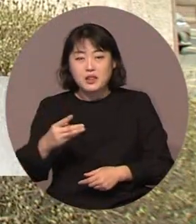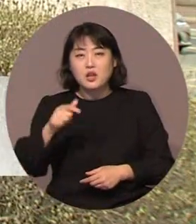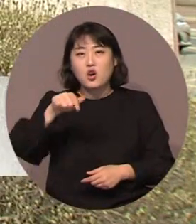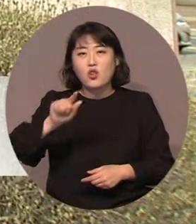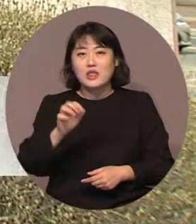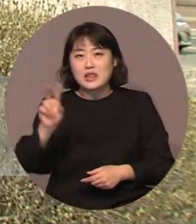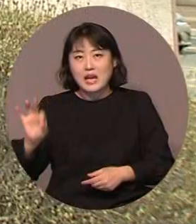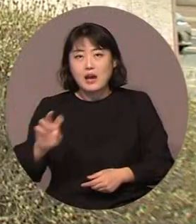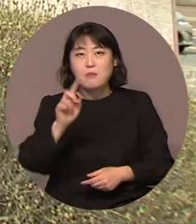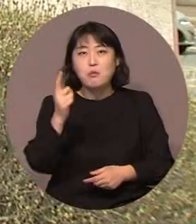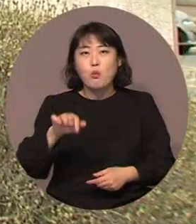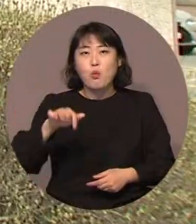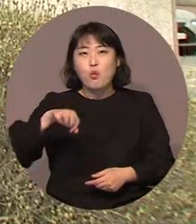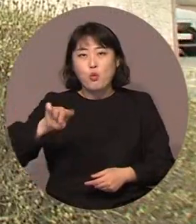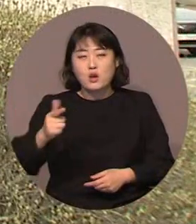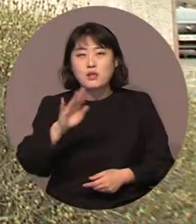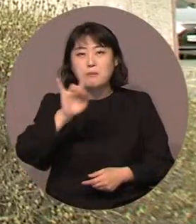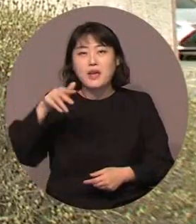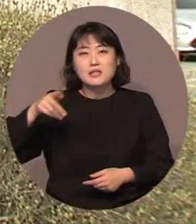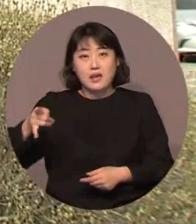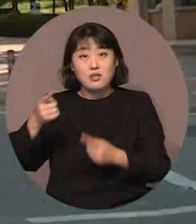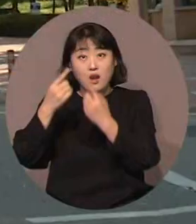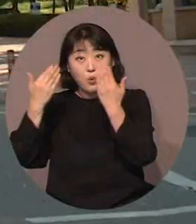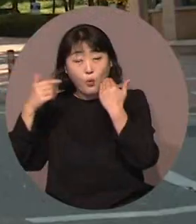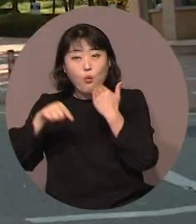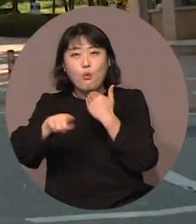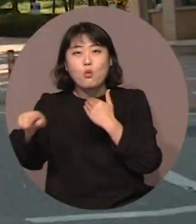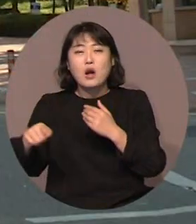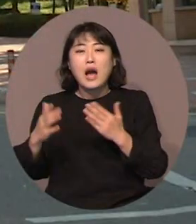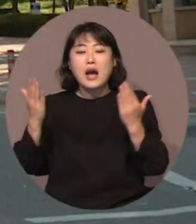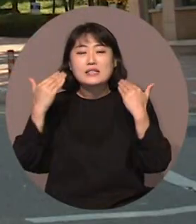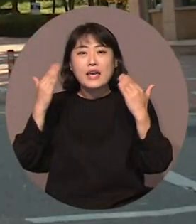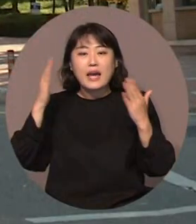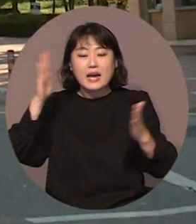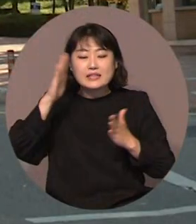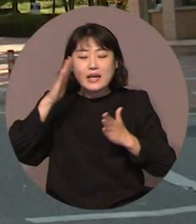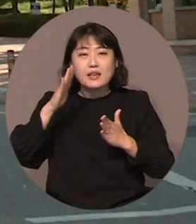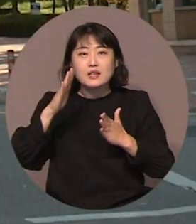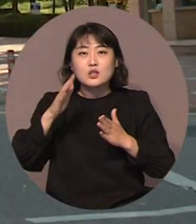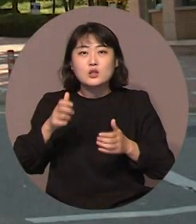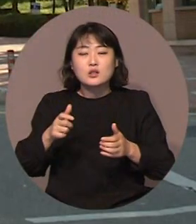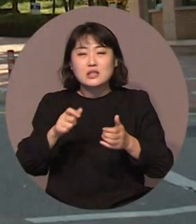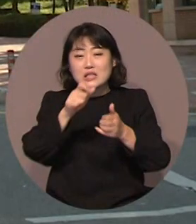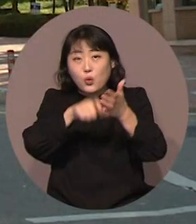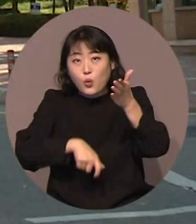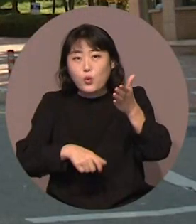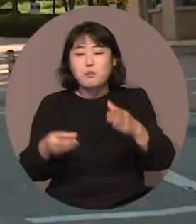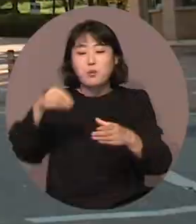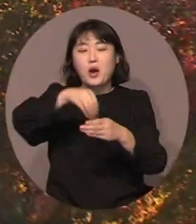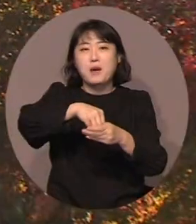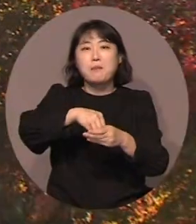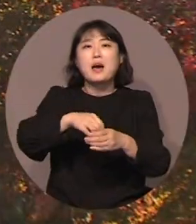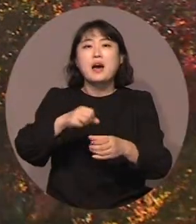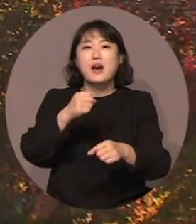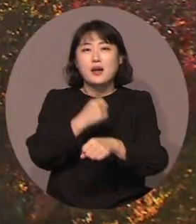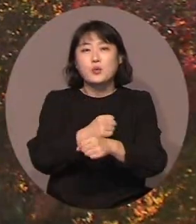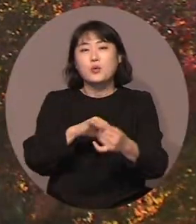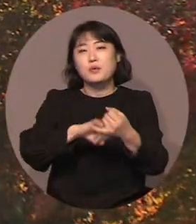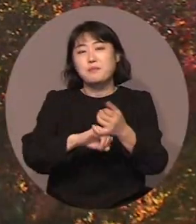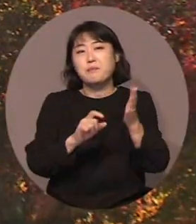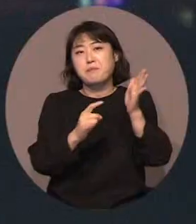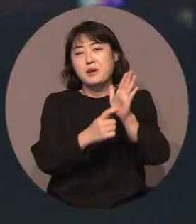건양대, 모건대, 배재대 등이 학생부 종합전형에 학교폭력 조치 사항을 반영하기로